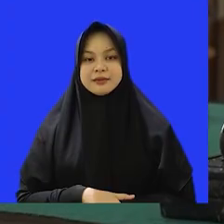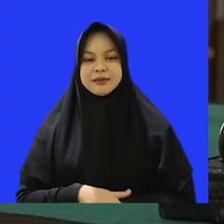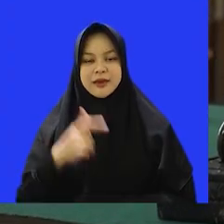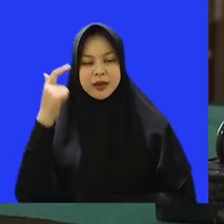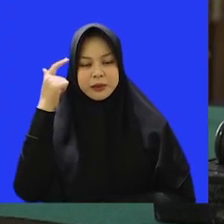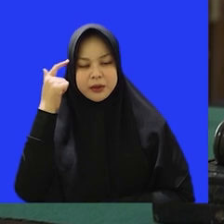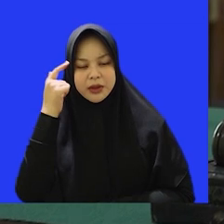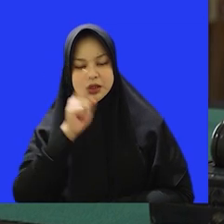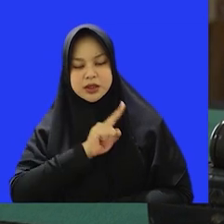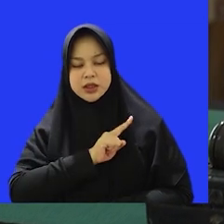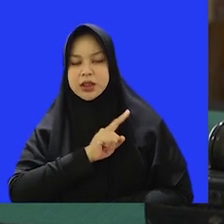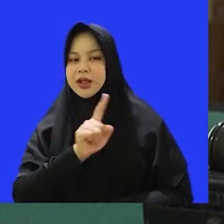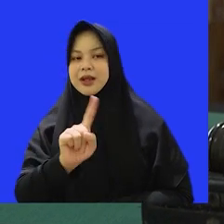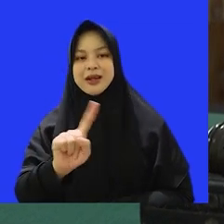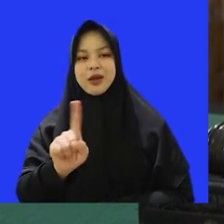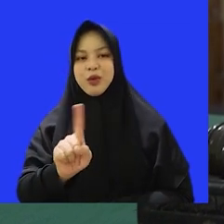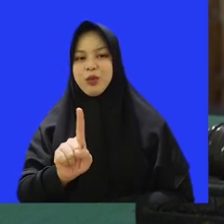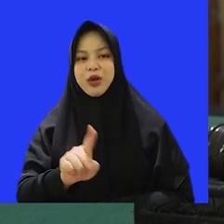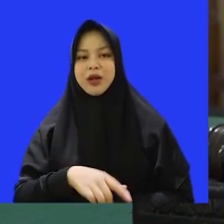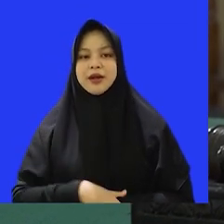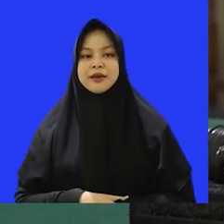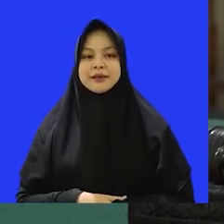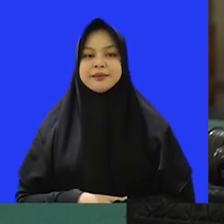Tidak berasumsi.